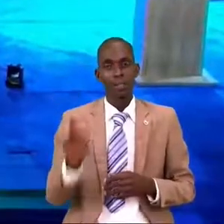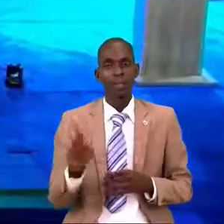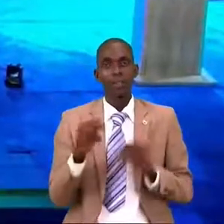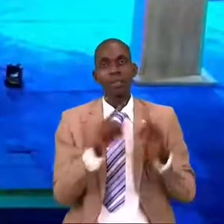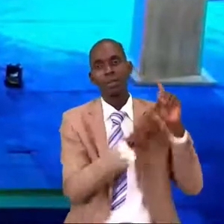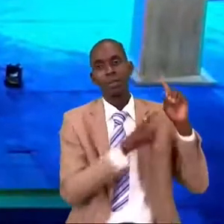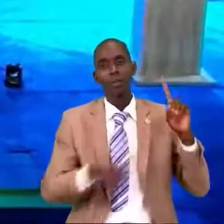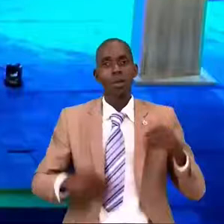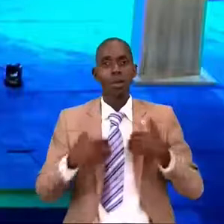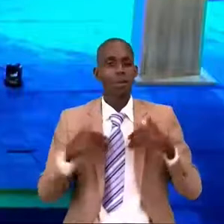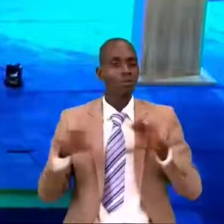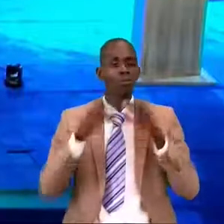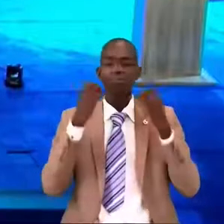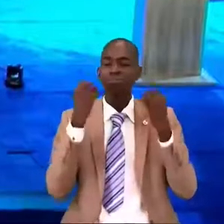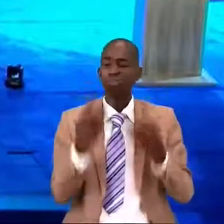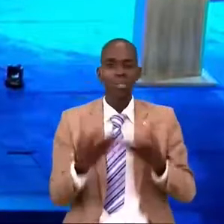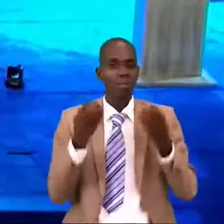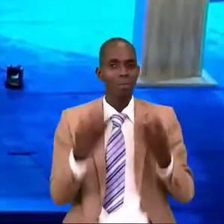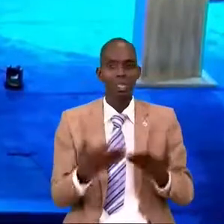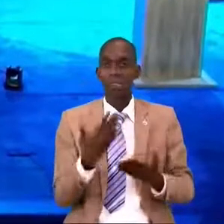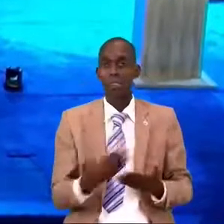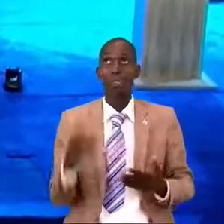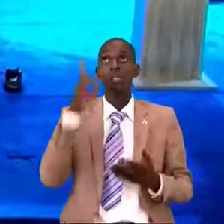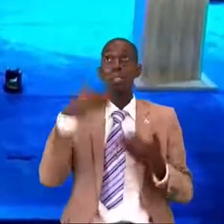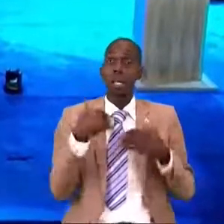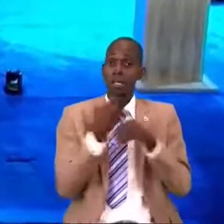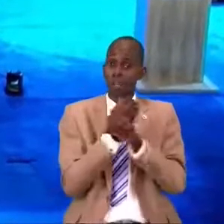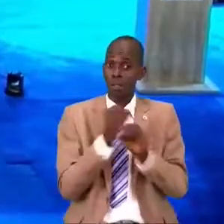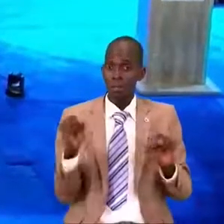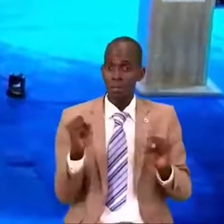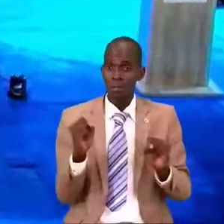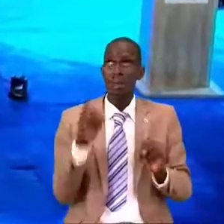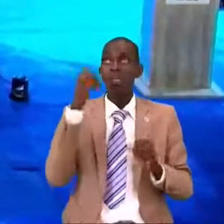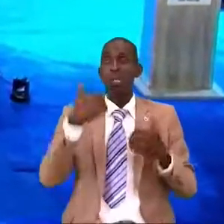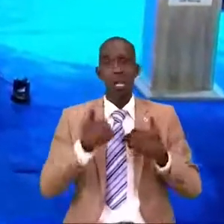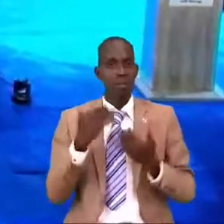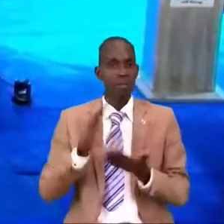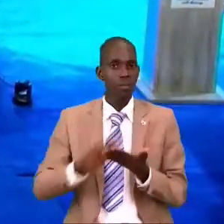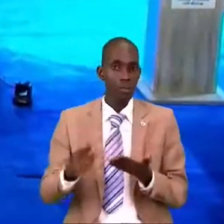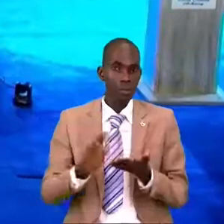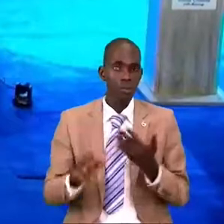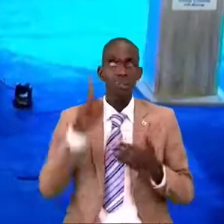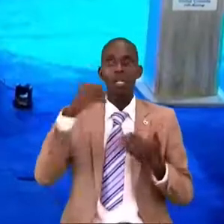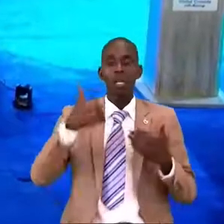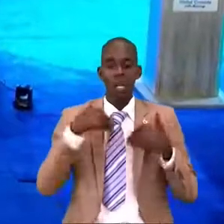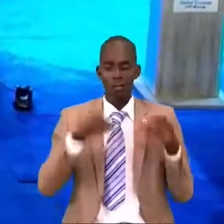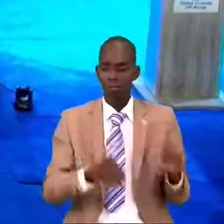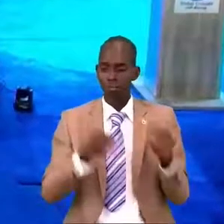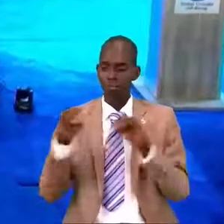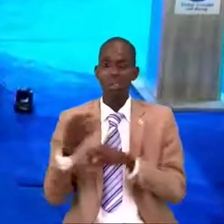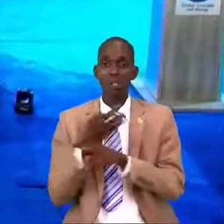a pardonné, il a affranchi, il a changé des vies, il a